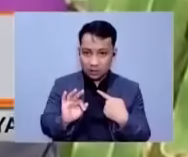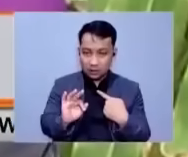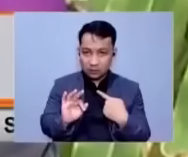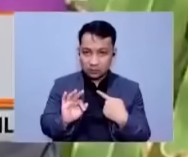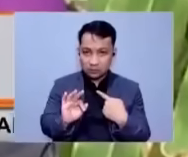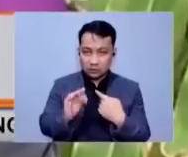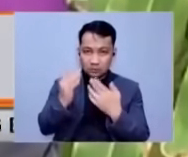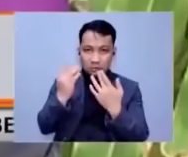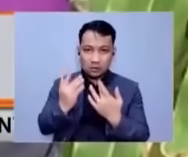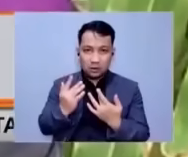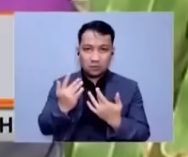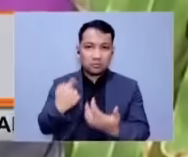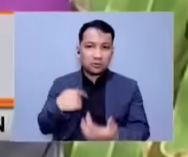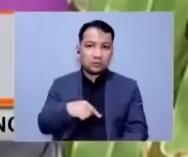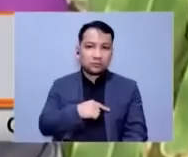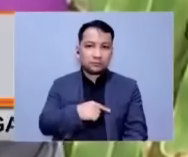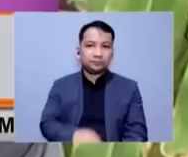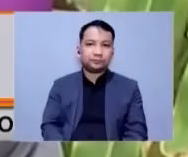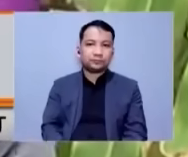amin ba.